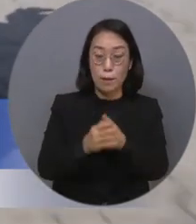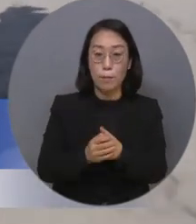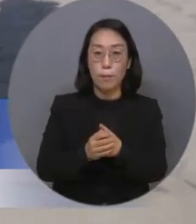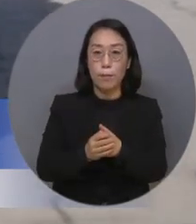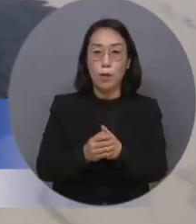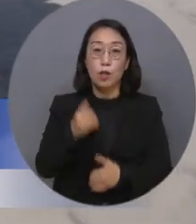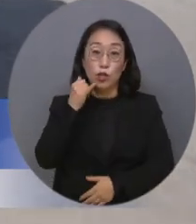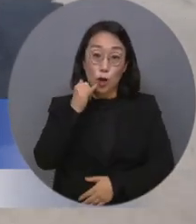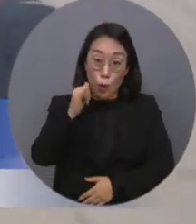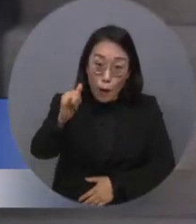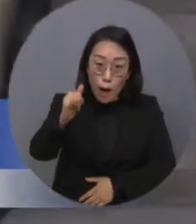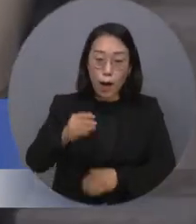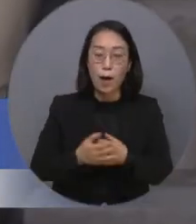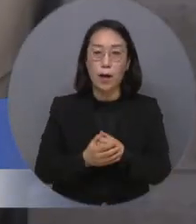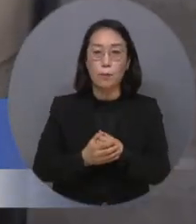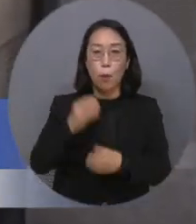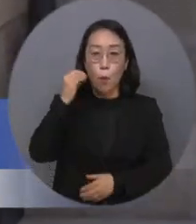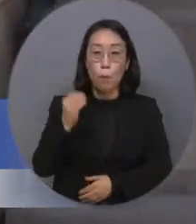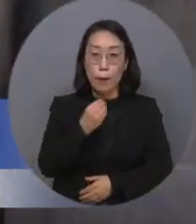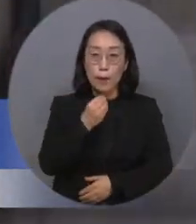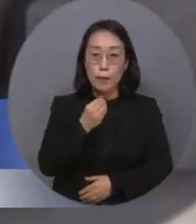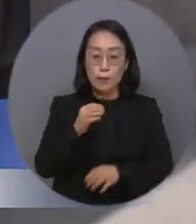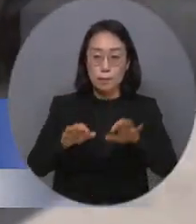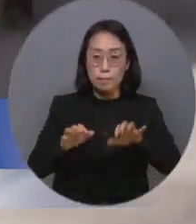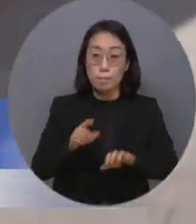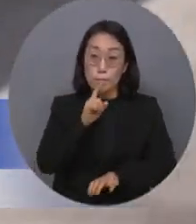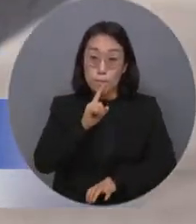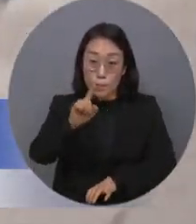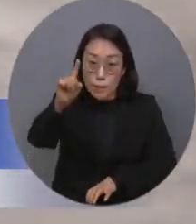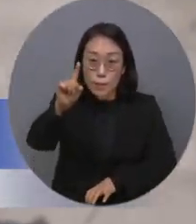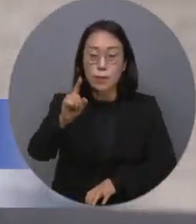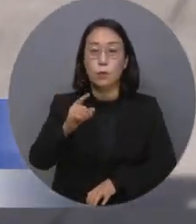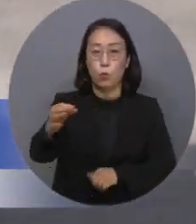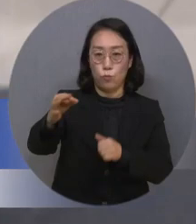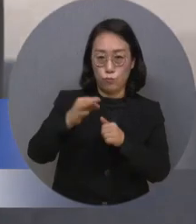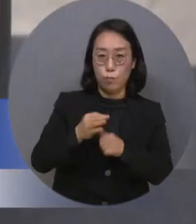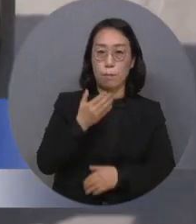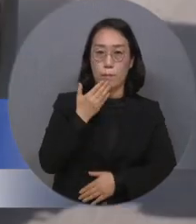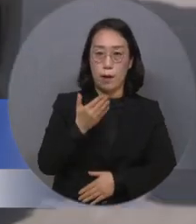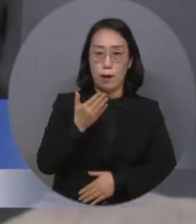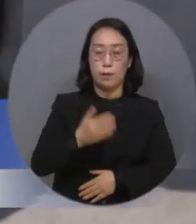휠체어코리아.com에 전화하거나 누리집에 접속해 보험금을 청구하면 됩니다.